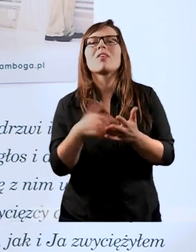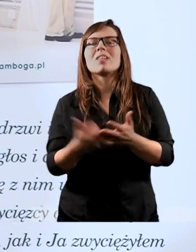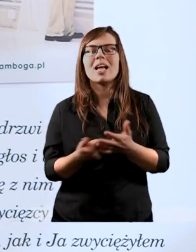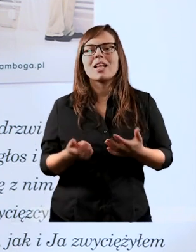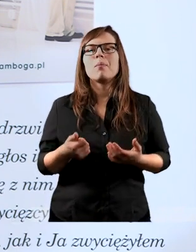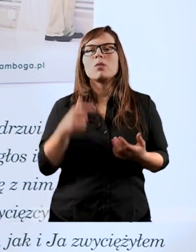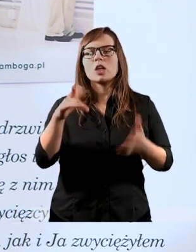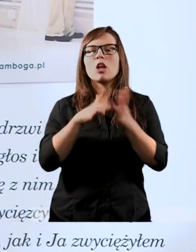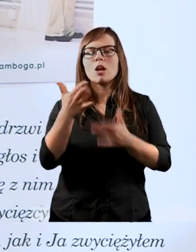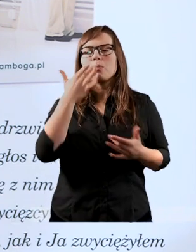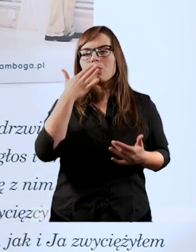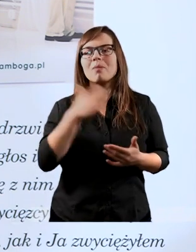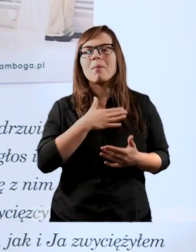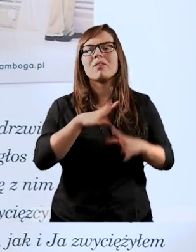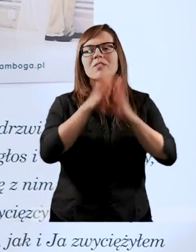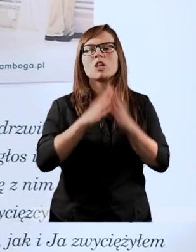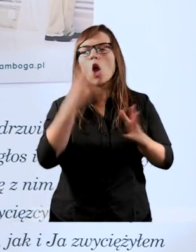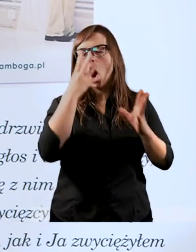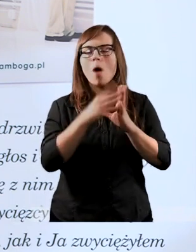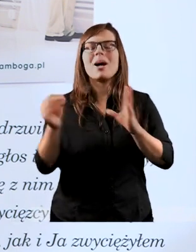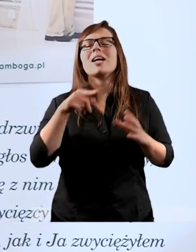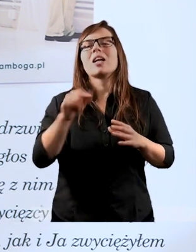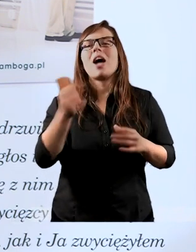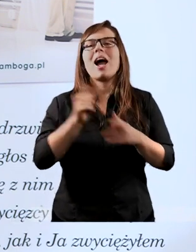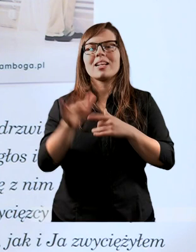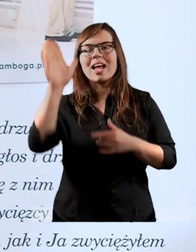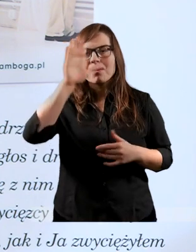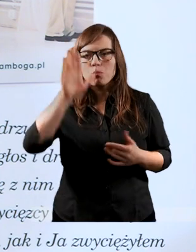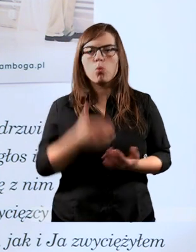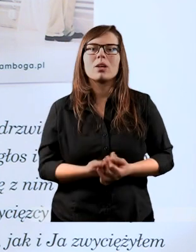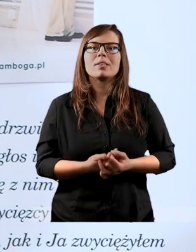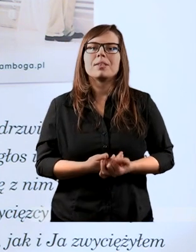w osobie Pana Jezusa mamy czysty obraz tego, jaki jest Bóg.